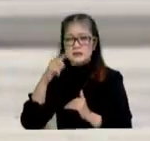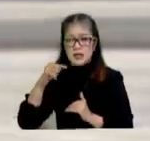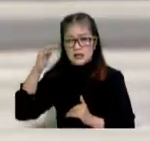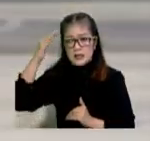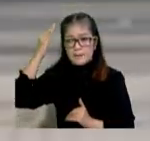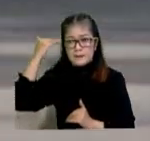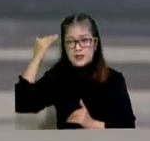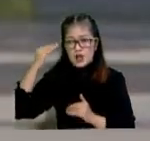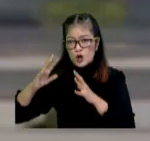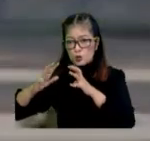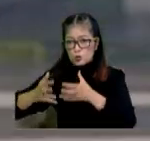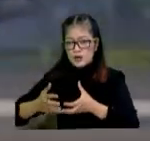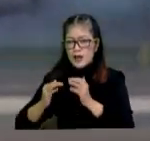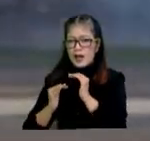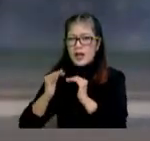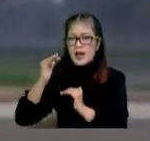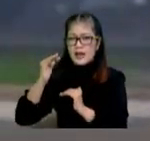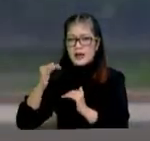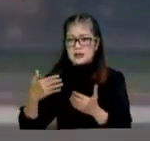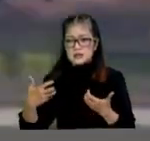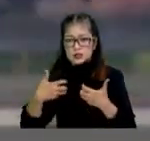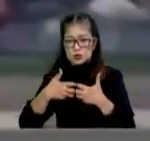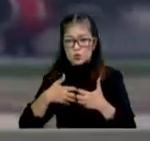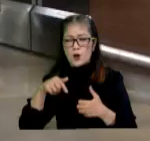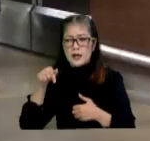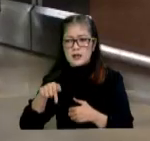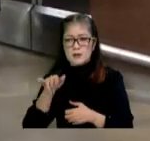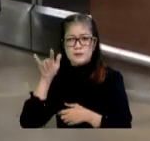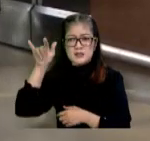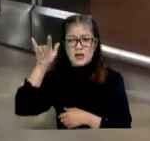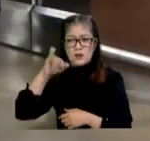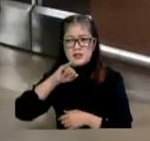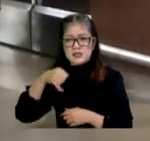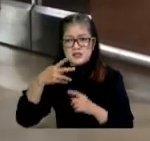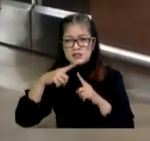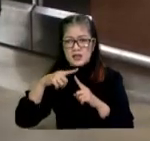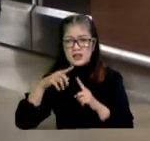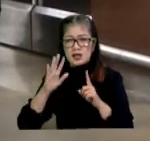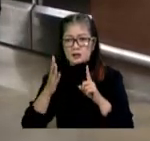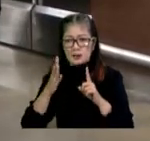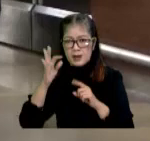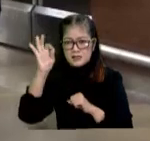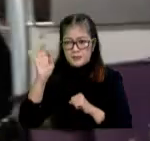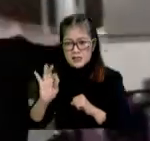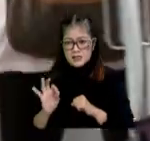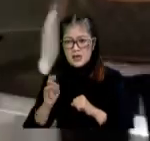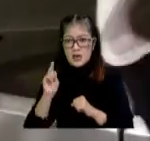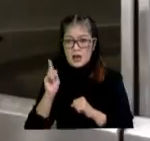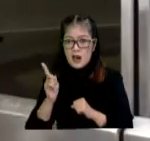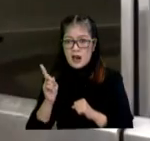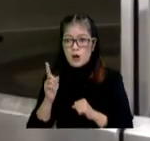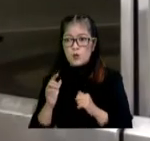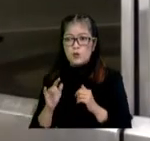naik. Penyesuaian tiket pesawat jenis jet hingga sebesar 15%. Sementara untuk pesawat jenis propeller atau baling-baling